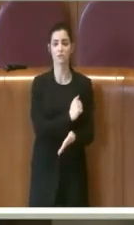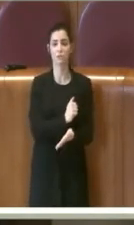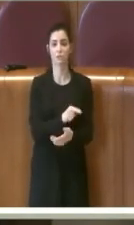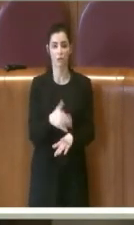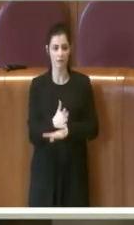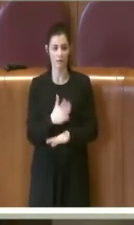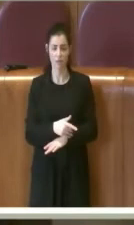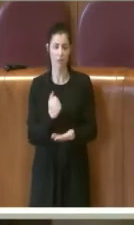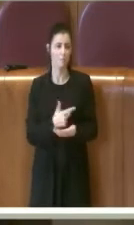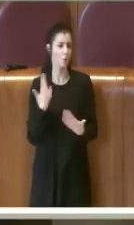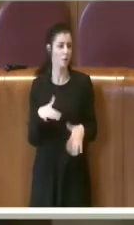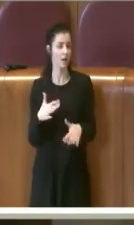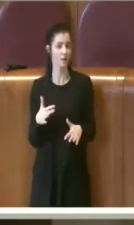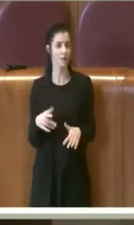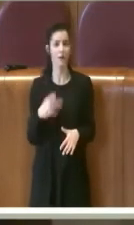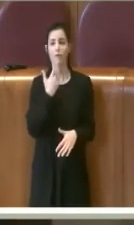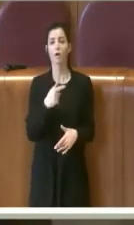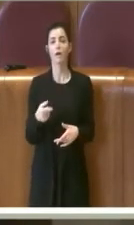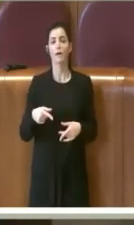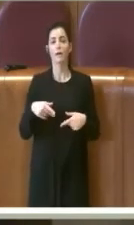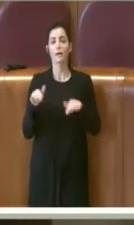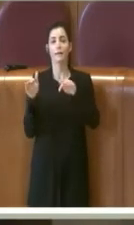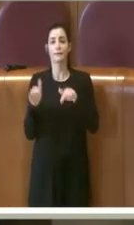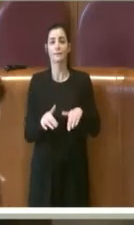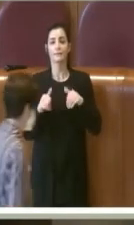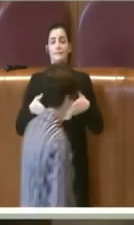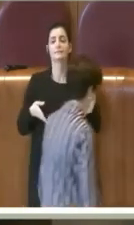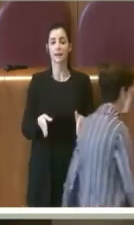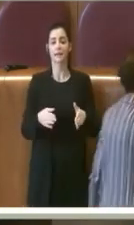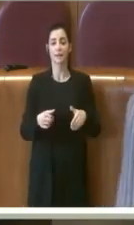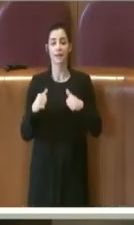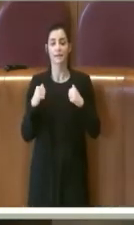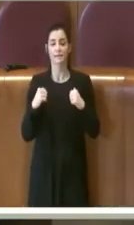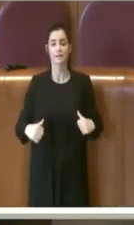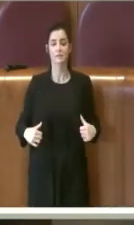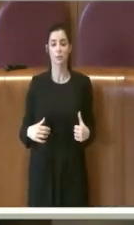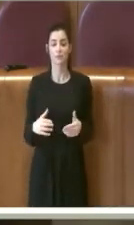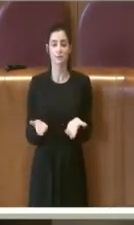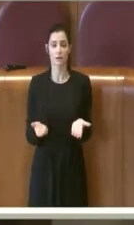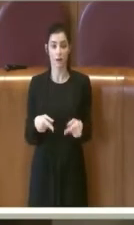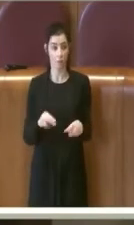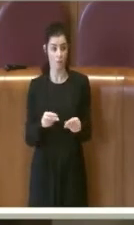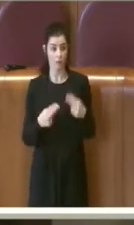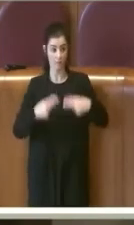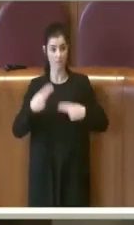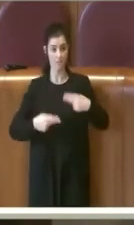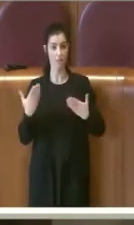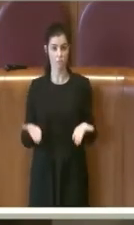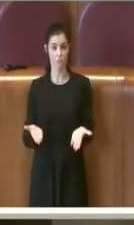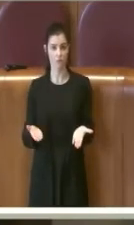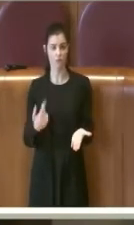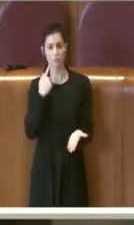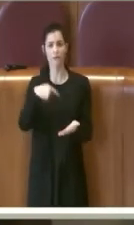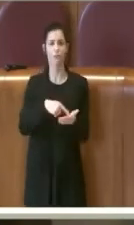così importante e poi si dice che si vuole fare sicurezza stradale con questa nuova amministrazione? Torno ancora poi sui mercati,